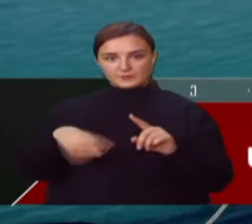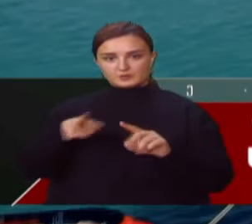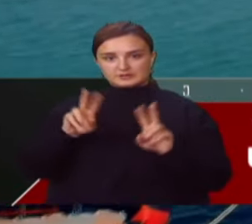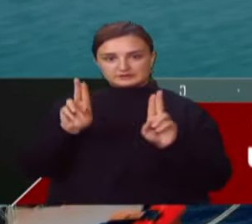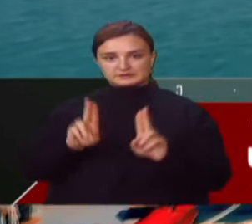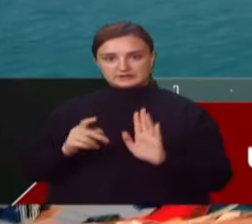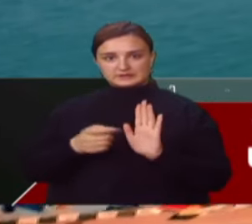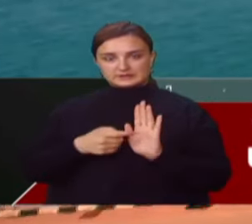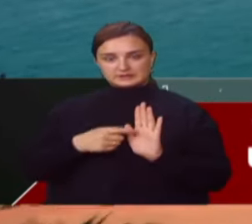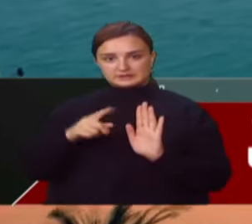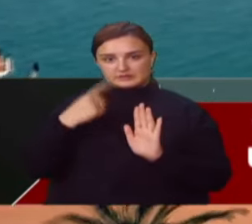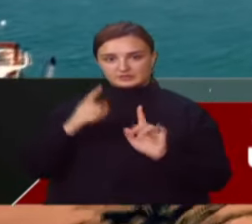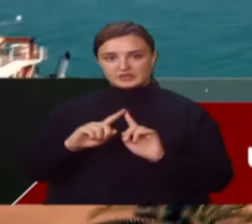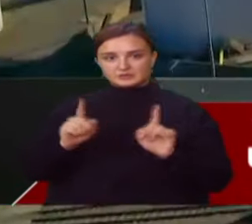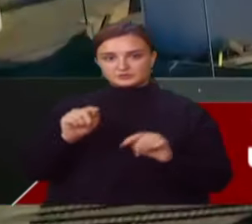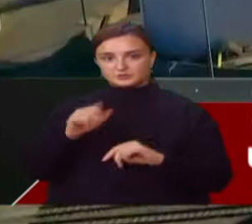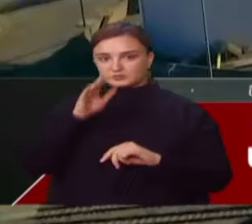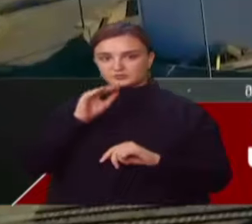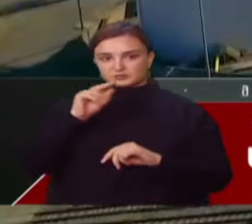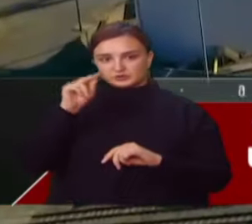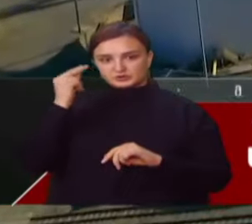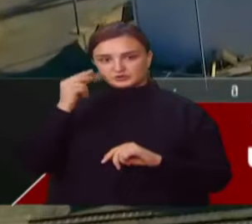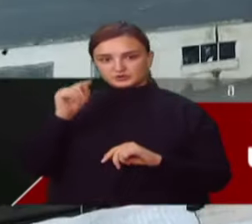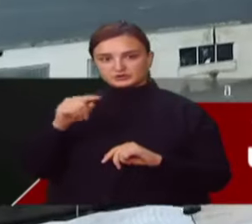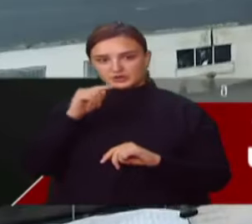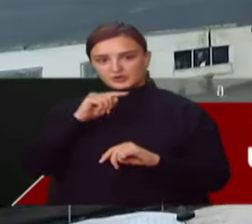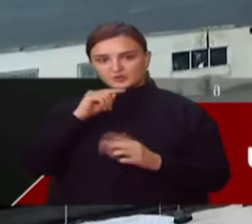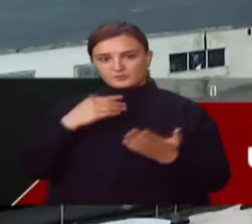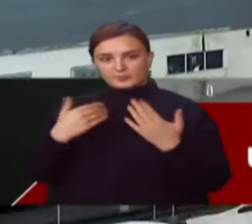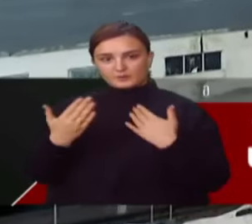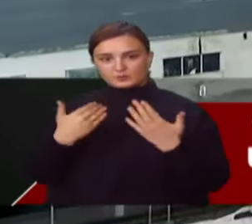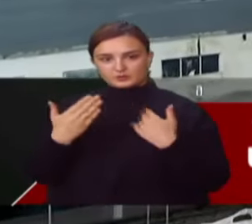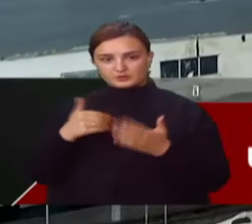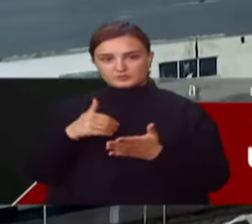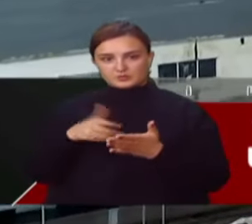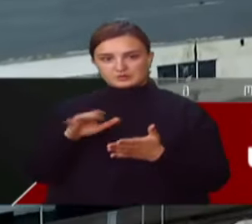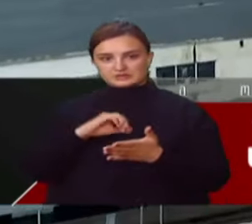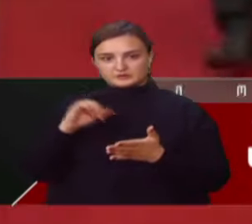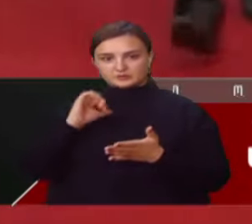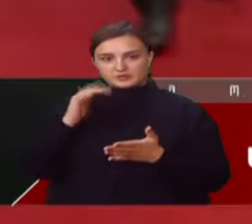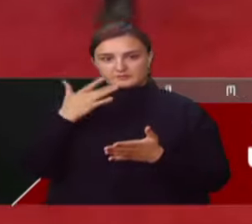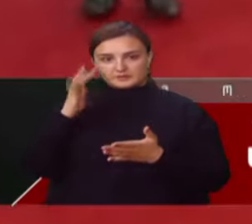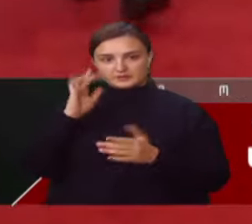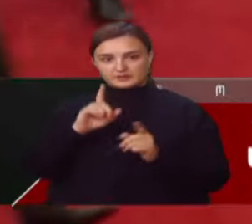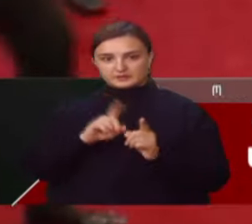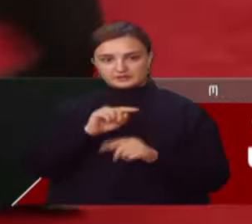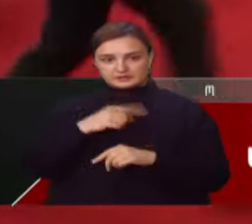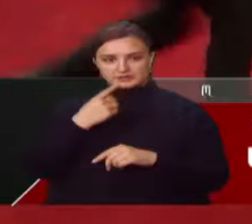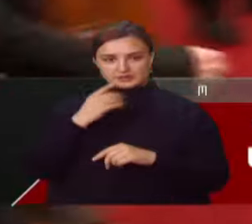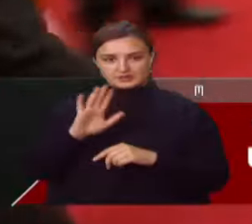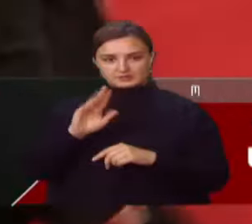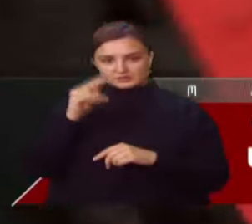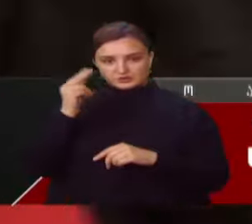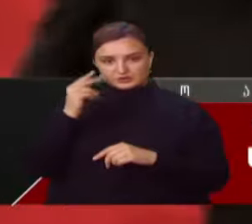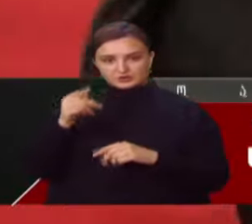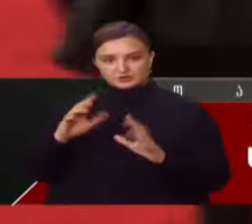სტანდარტზე მიუთითებს. მით უმეტეს იმ ფონზე, რომ ჩინეთთან, მათ შორის ეკონომიკურ ურთიერთობაზე უარს არც თავად ამერიკის შეერთებული შტატები ამბობს.